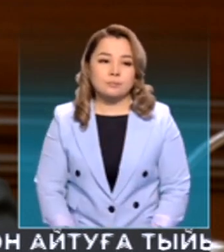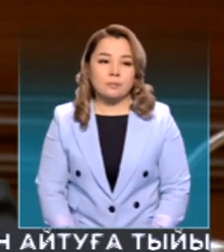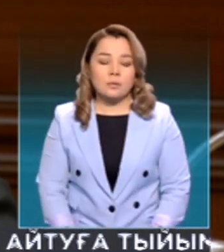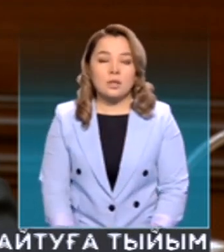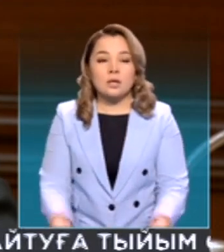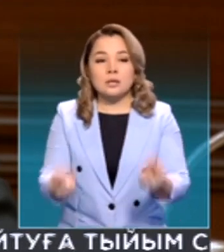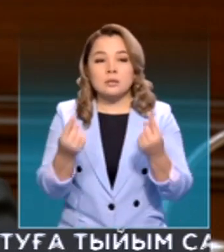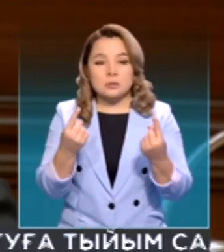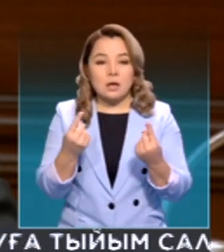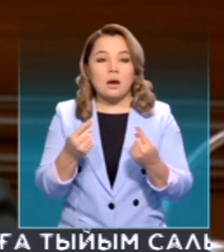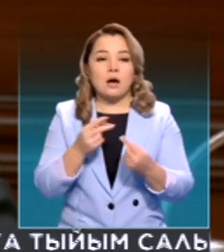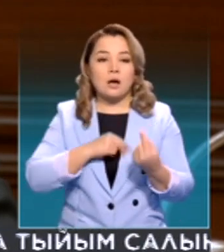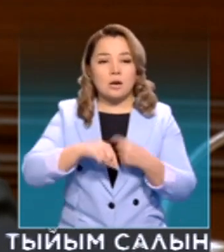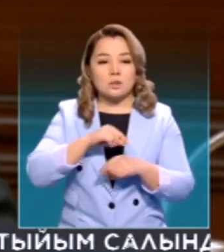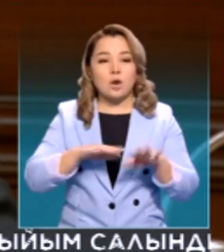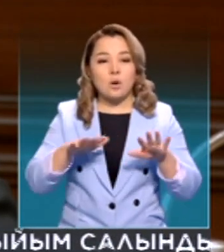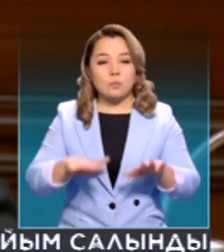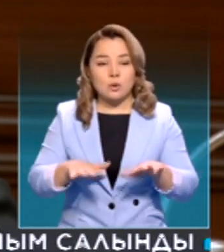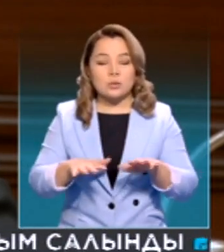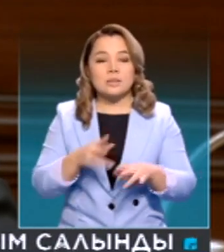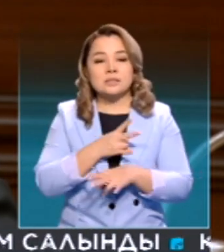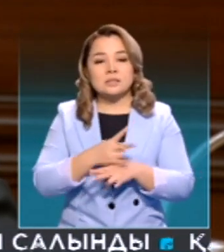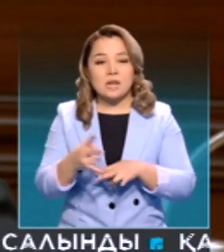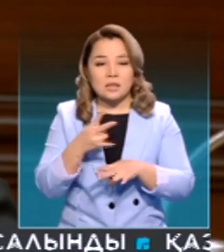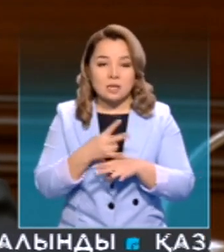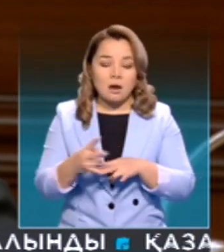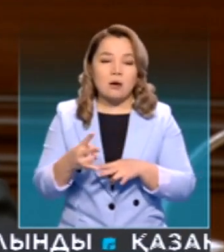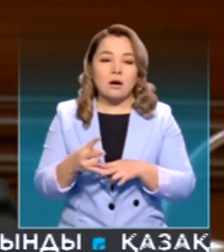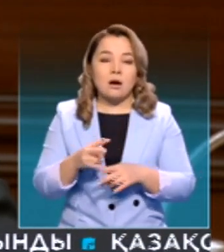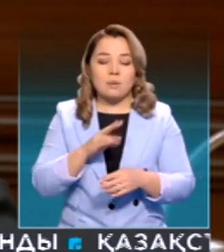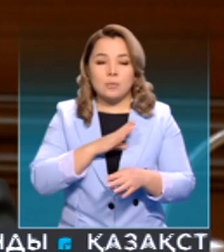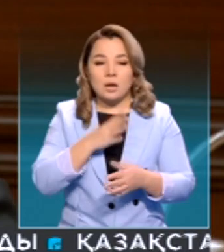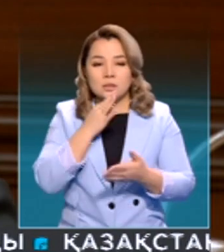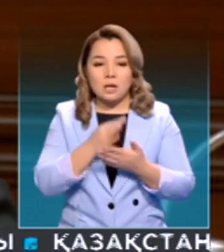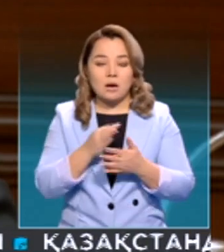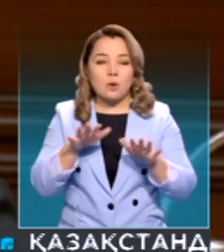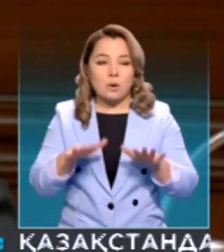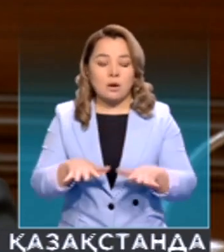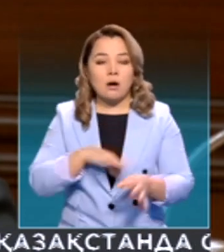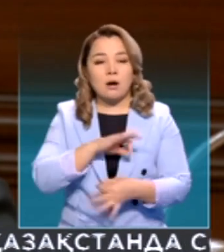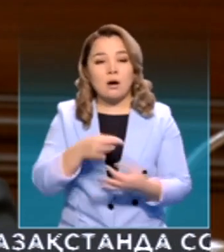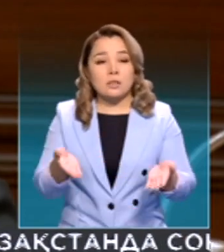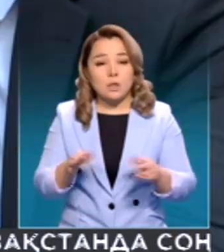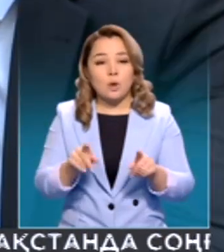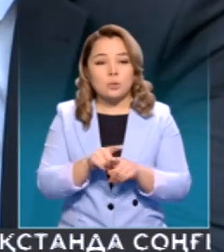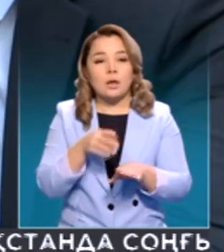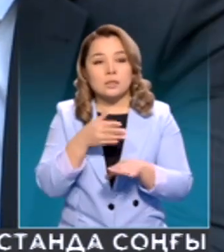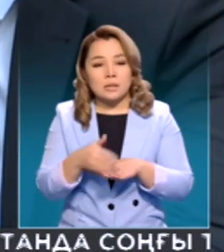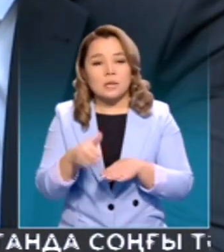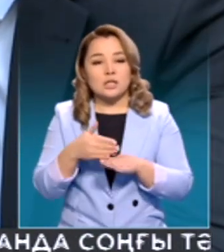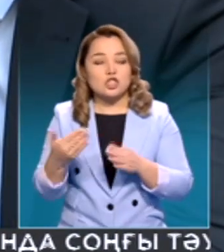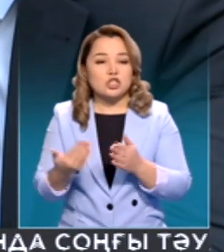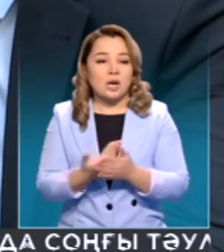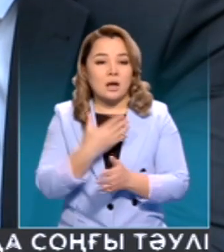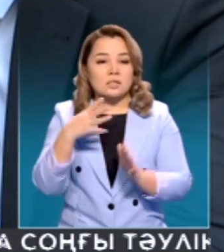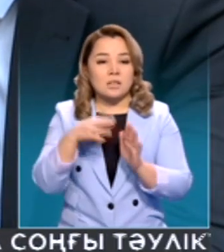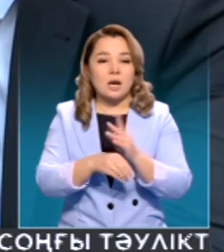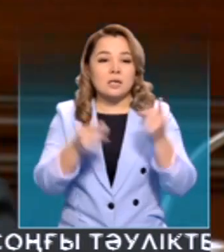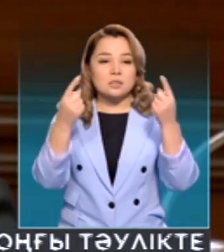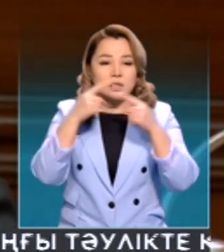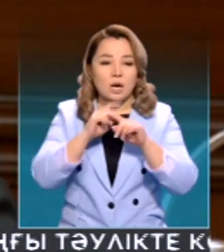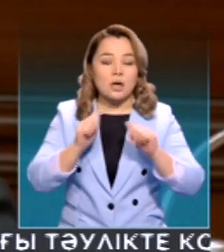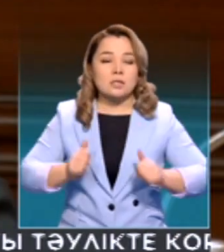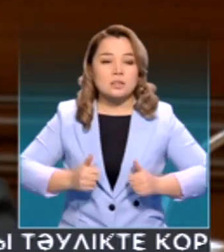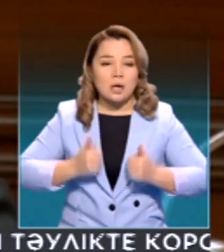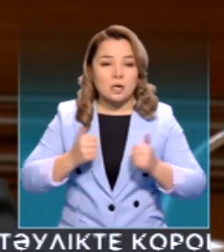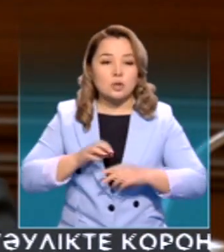Ірі кәсіпорындардың зиянды қалдықтарын кезең-кезеңмен төмендетуге қол жеткізу және оларды жаңа технологияларды енгізуге ынталандыру қажет. Өйткені